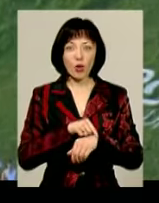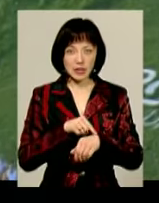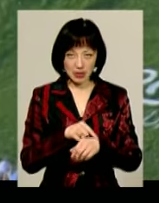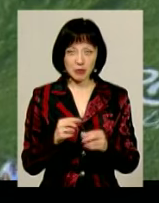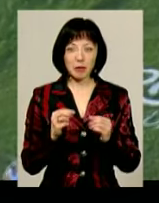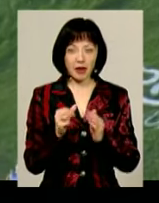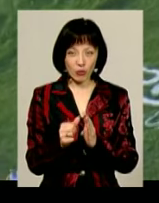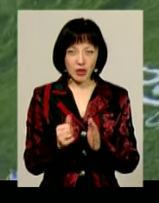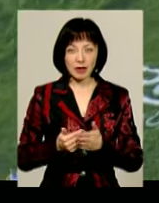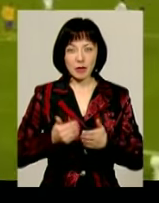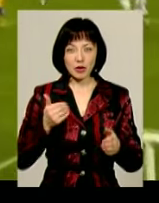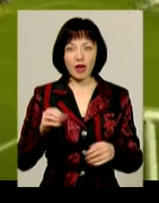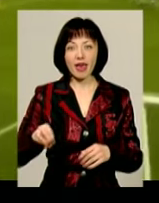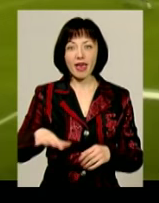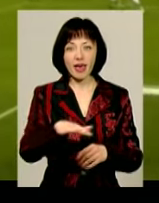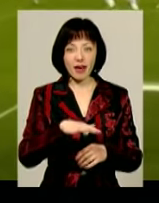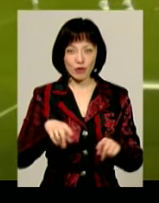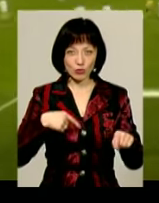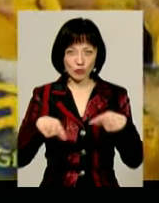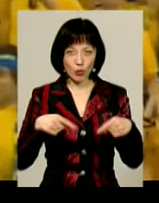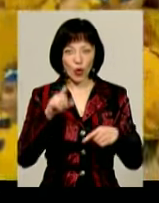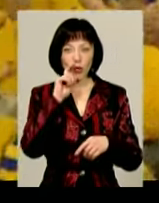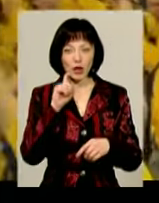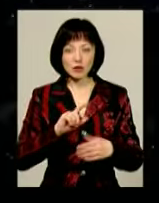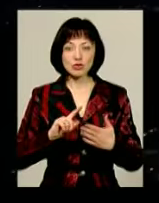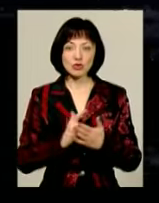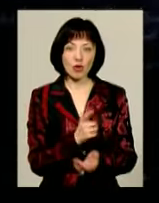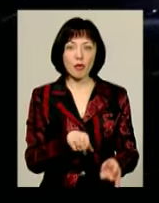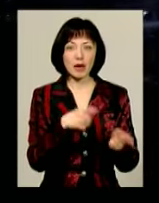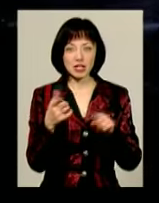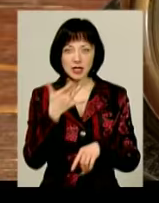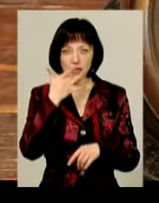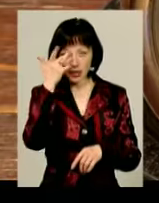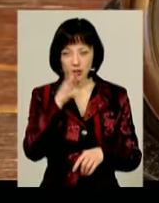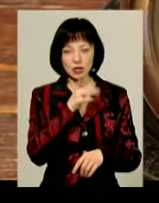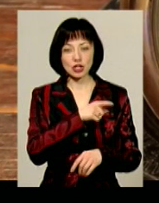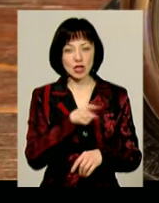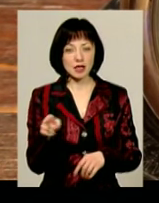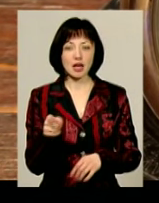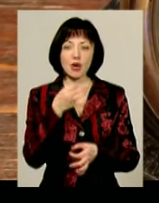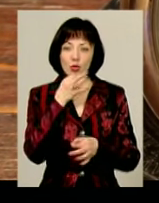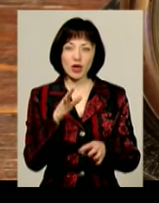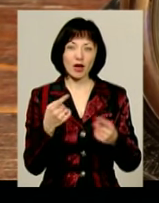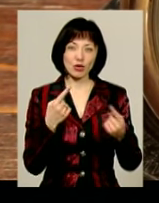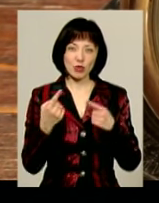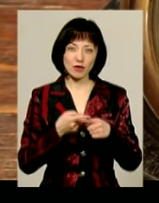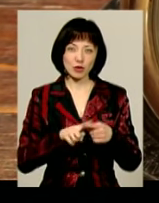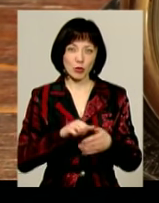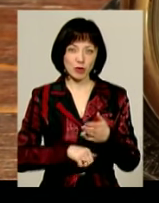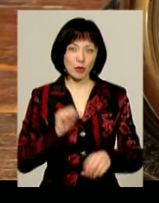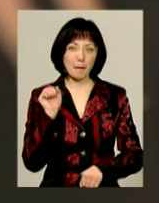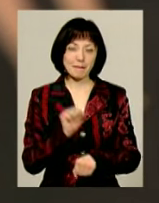переводять, то напередодні Єврочемпіонату з футболу українці вкотре перейшли на літній час, а будь-які розмови з цього приводу